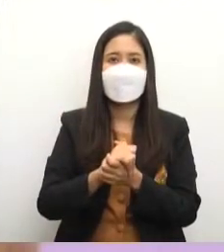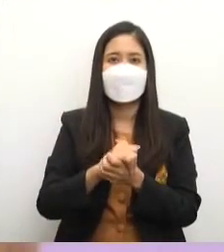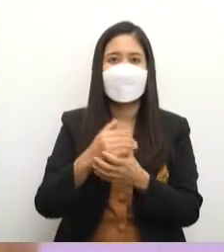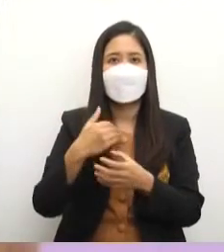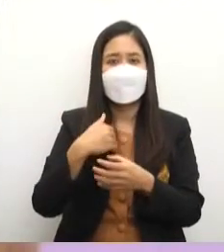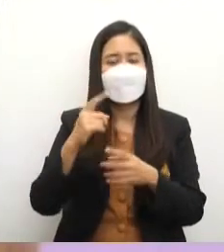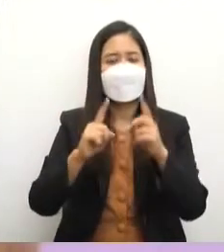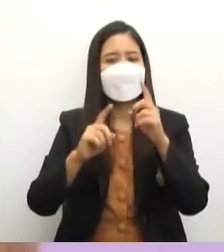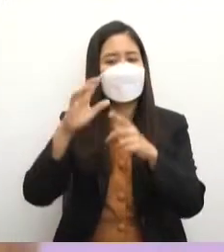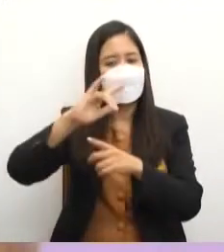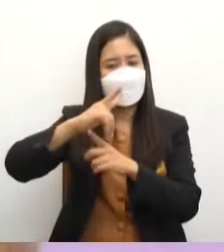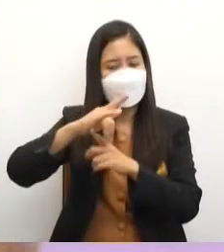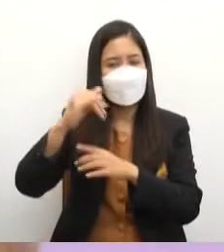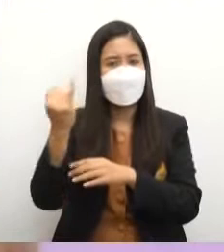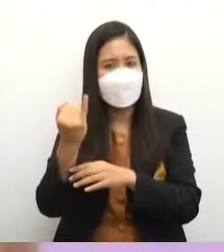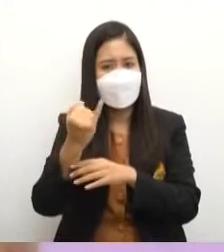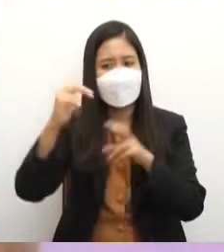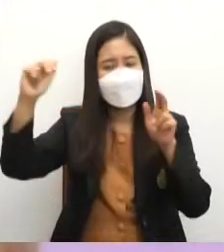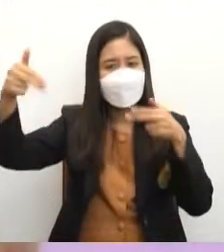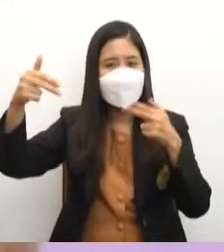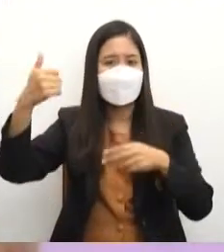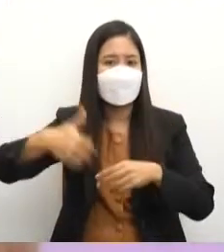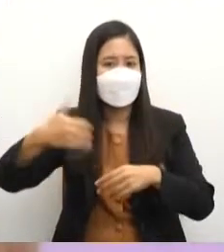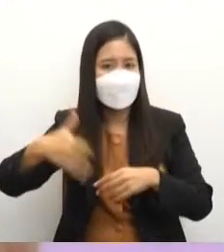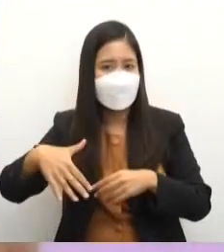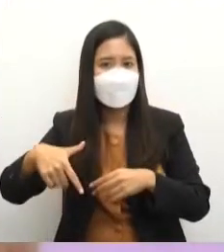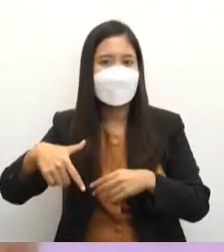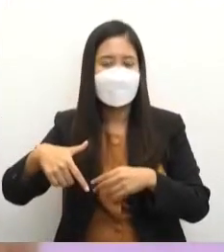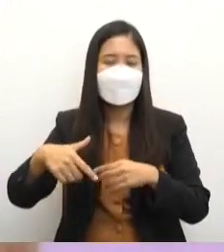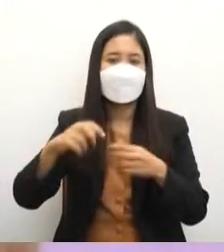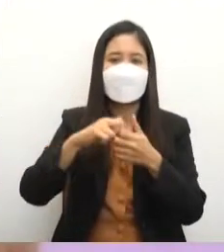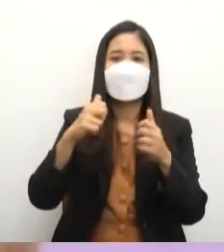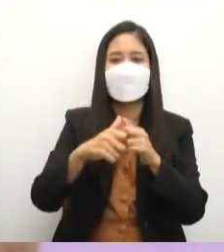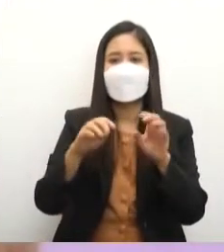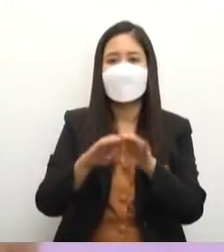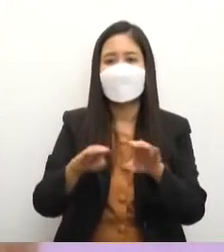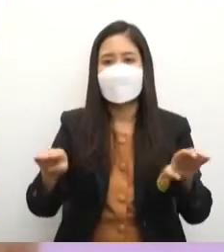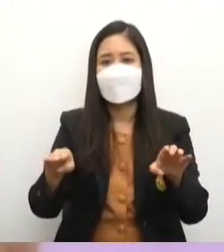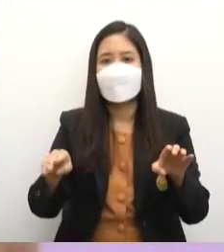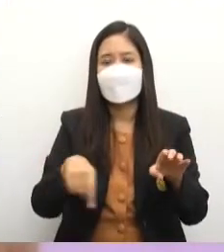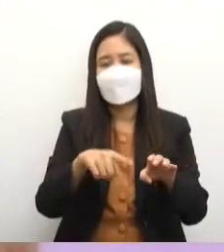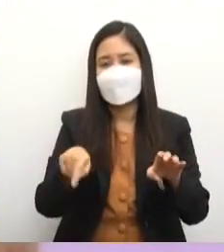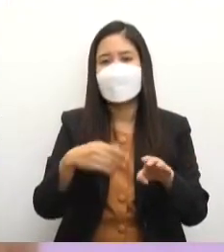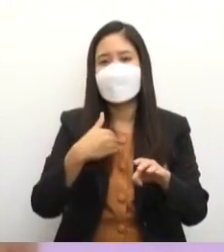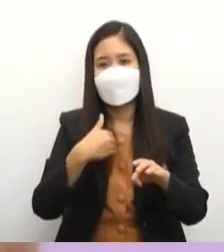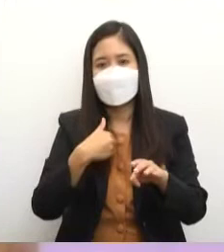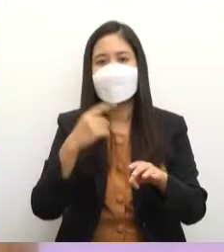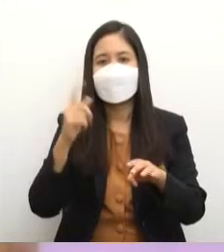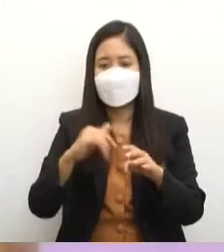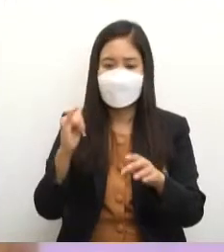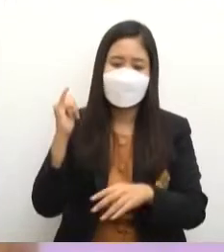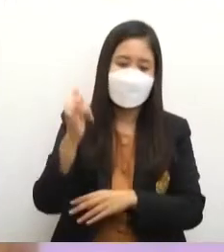ไม่มีนะเรียนออนไลน์ไม่ได้นะอย่างเงี้ยค่ะเพราะว่าครูไปหาถึงที่ครูไปจัดการเรียนรู้ในรูปแบบครูหลังม้าออกไปถึงที่เลยอย่